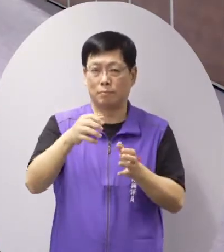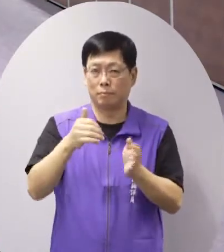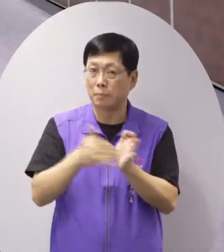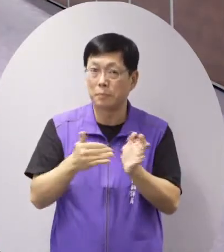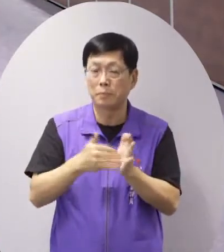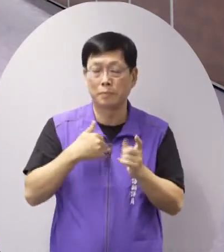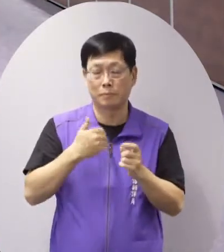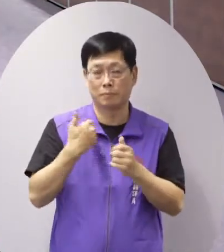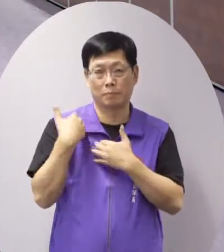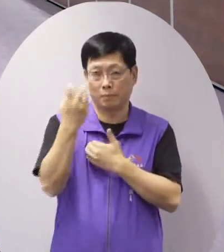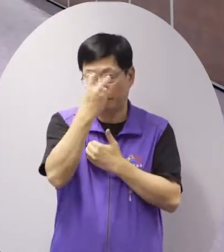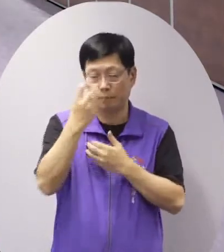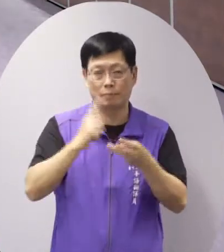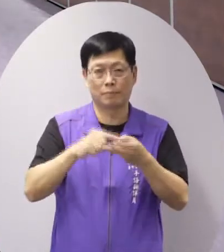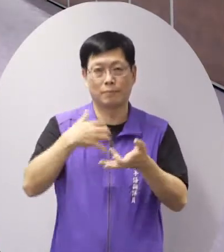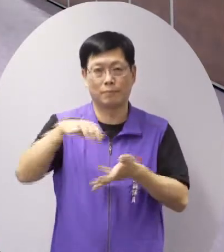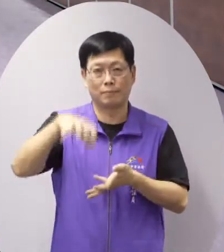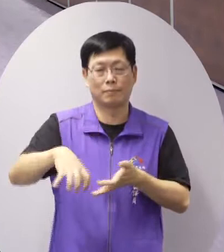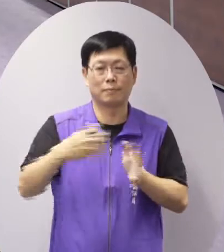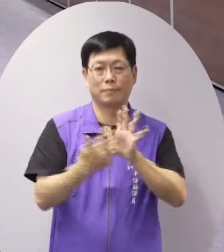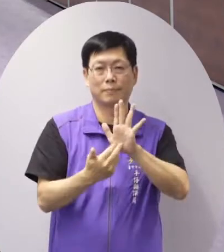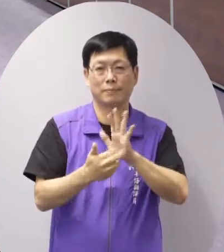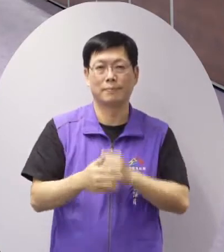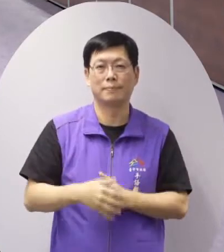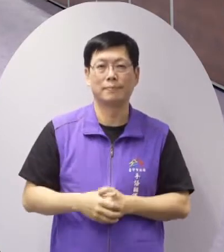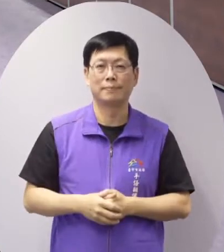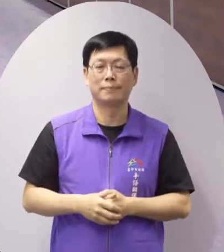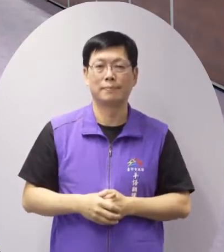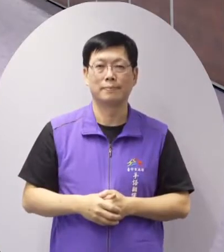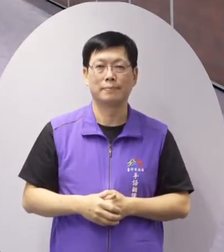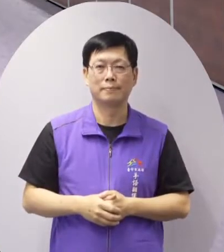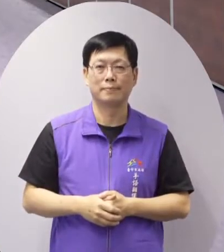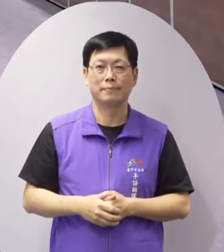议，请主计处说明。